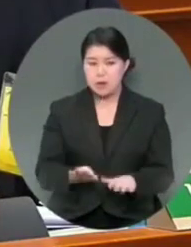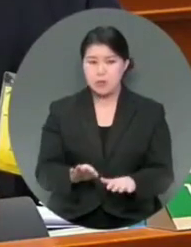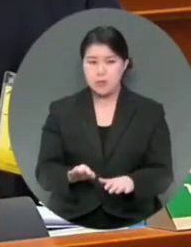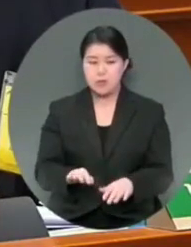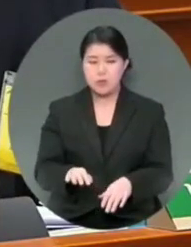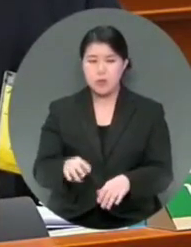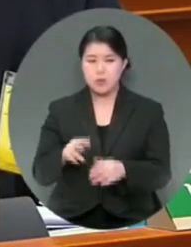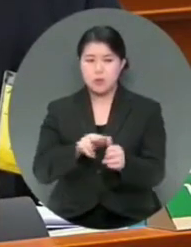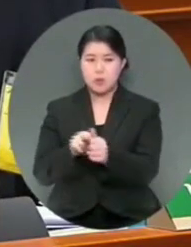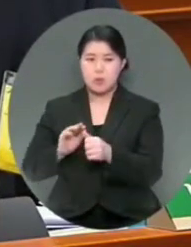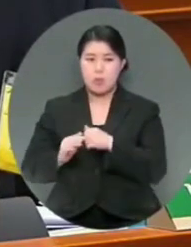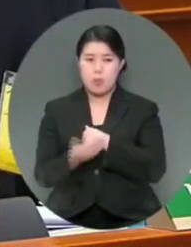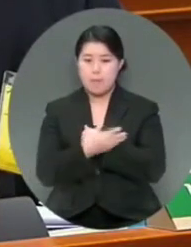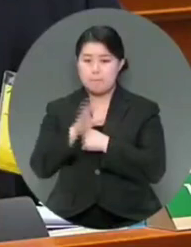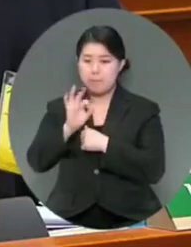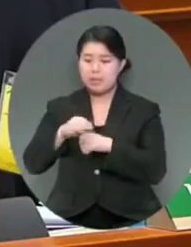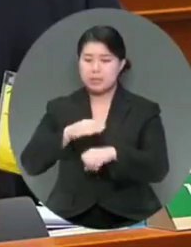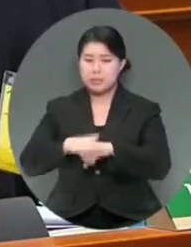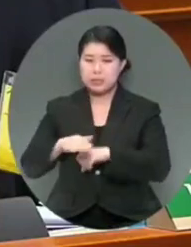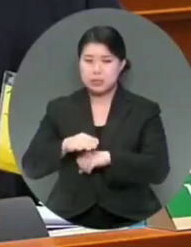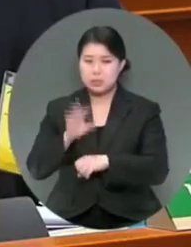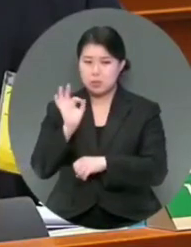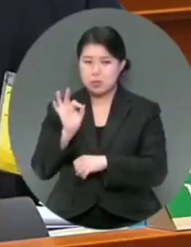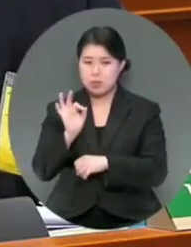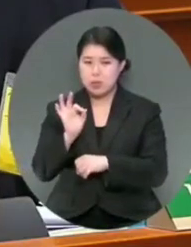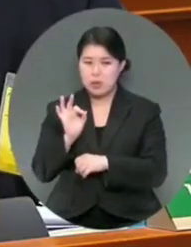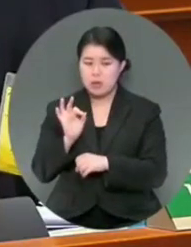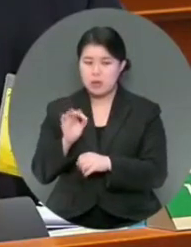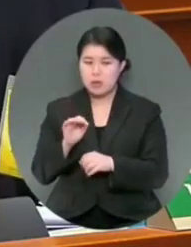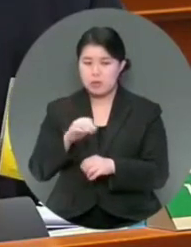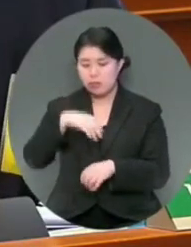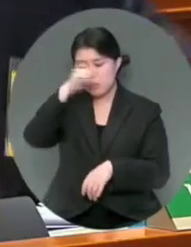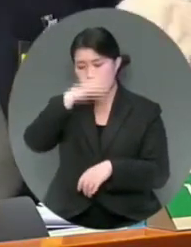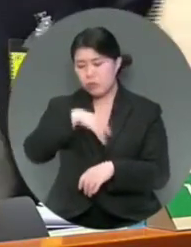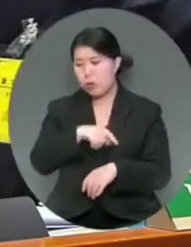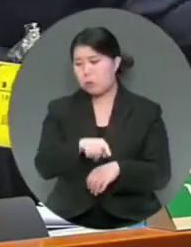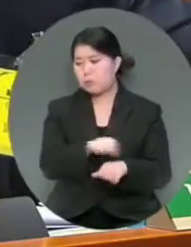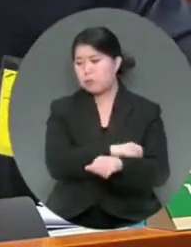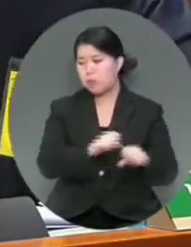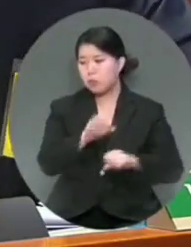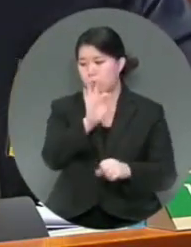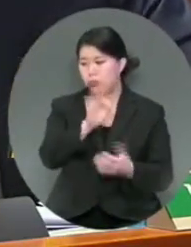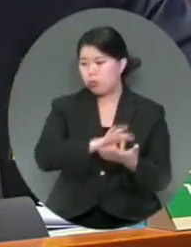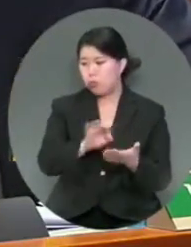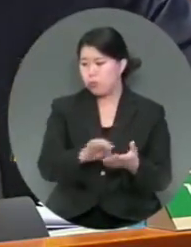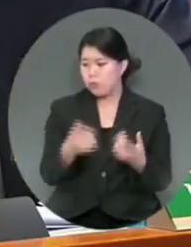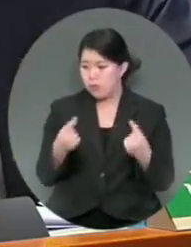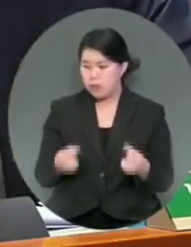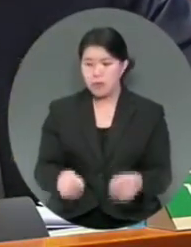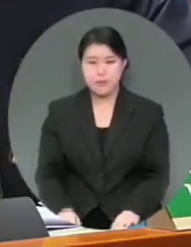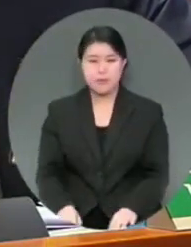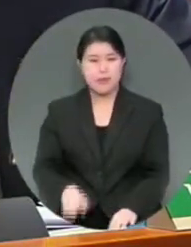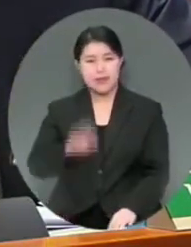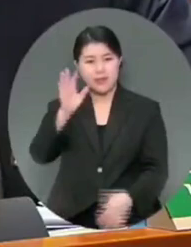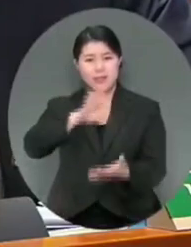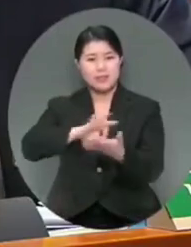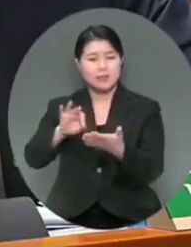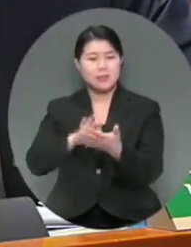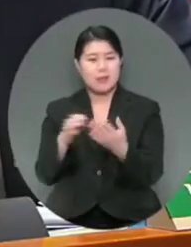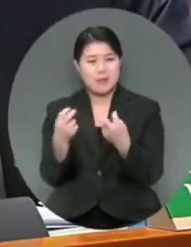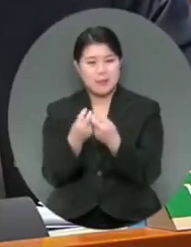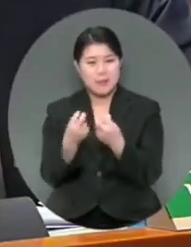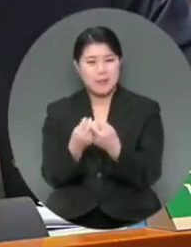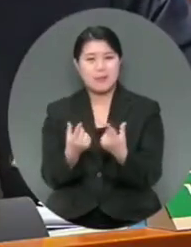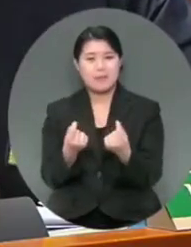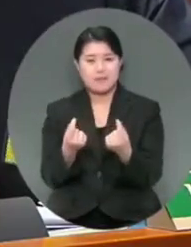정보보안비 형태로 써야 될 돈을 쌈짓돈처럼 썼다는 뜻이기도 하네요. 그건 아닙니다. 그러니까 그 집행한 방식은